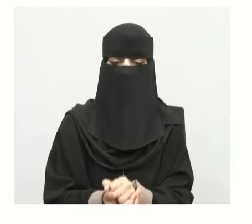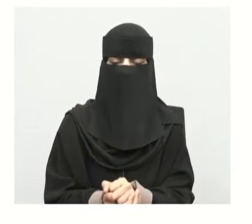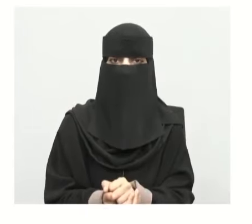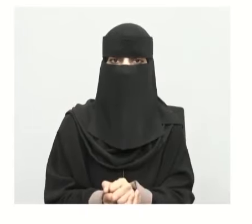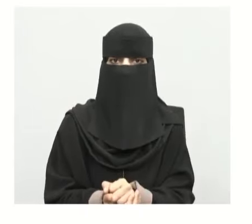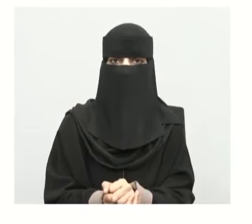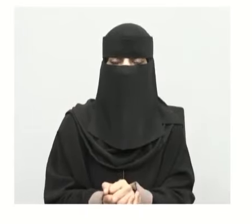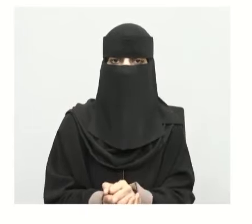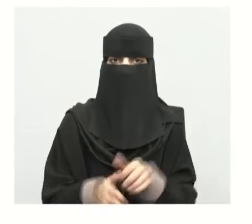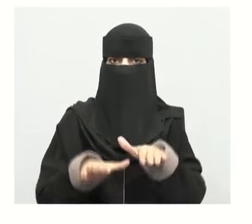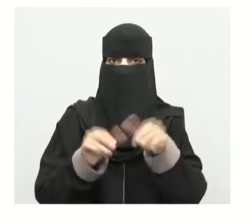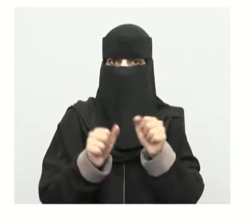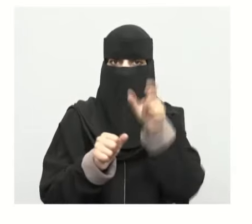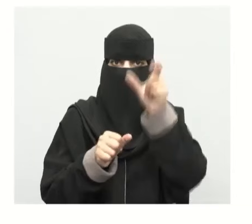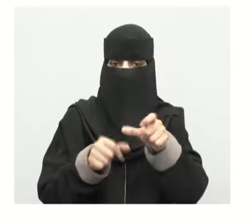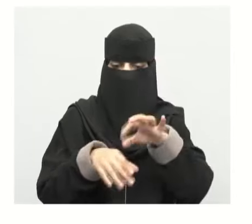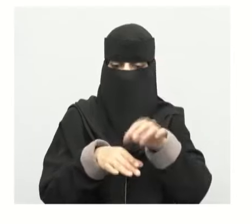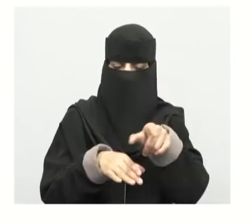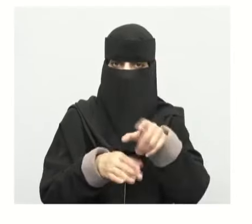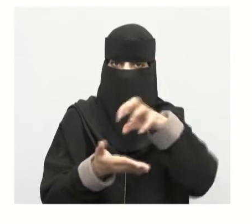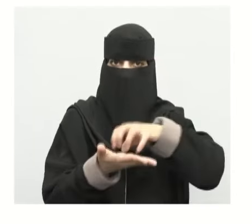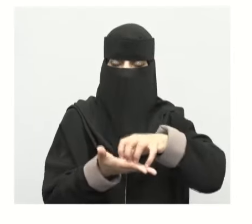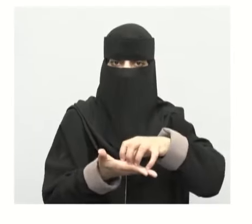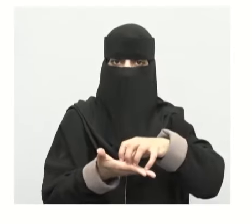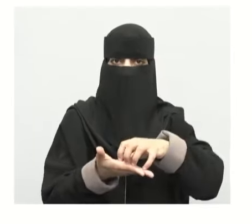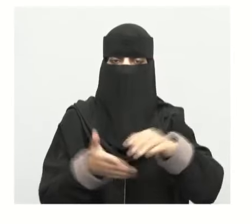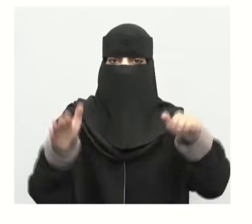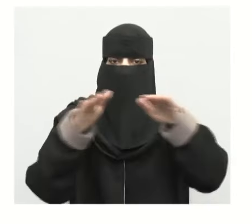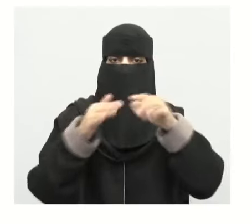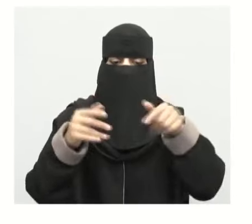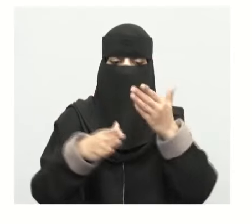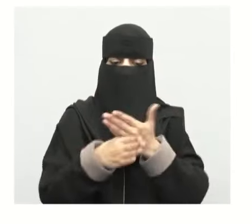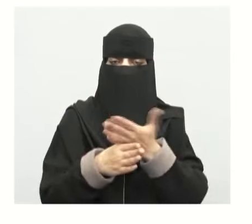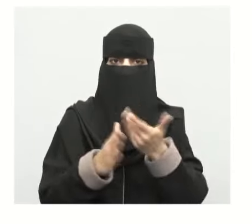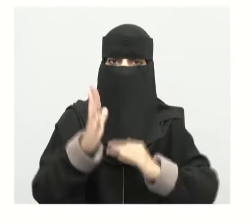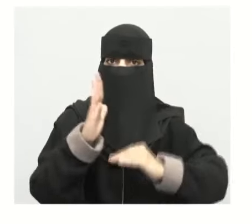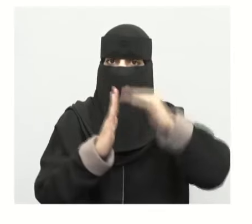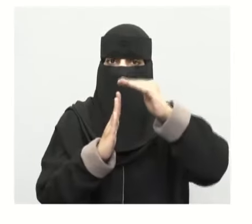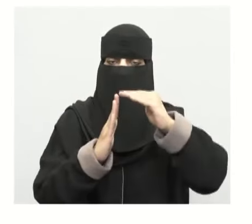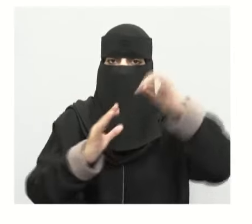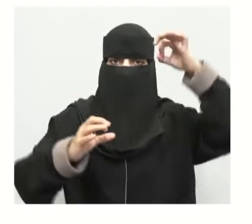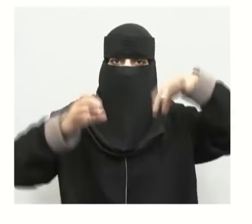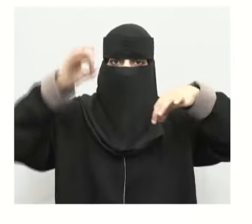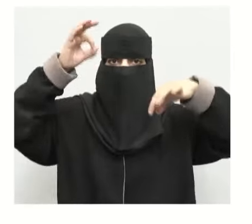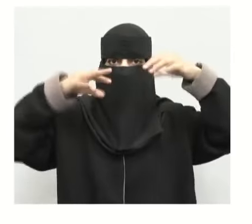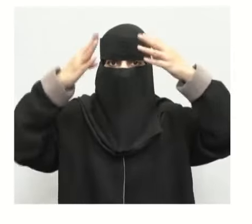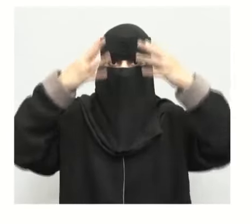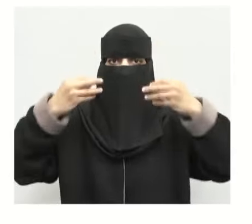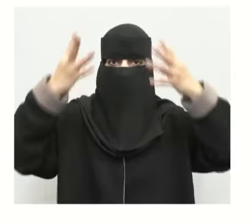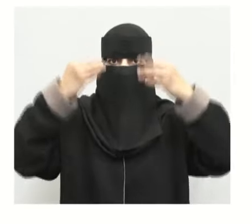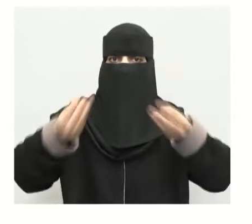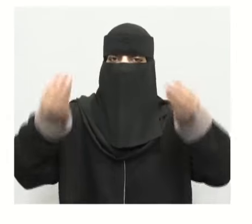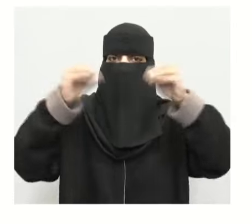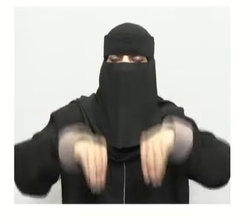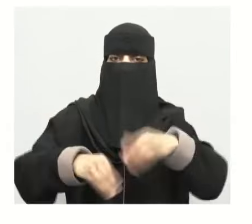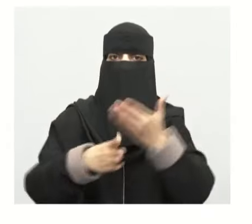صحيحه يبتعد الانسان عن المناطق الاستوائيه بسبب ارتفاع رطوبه الجو